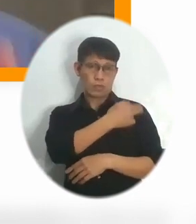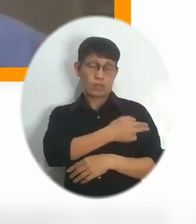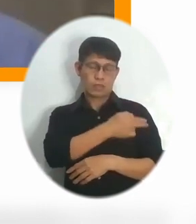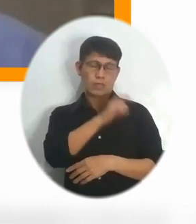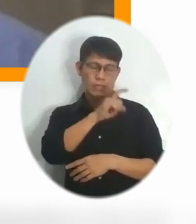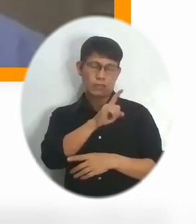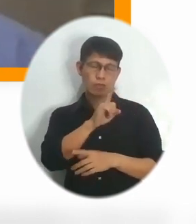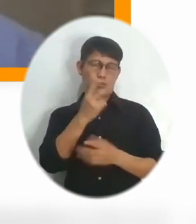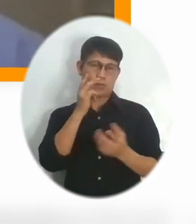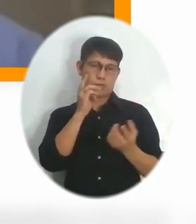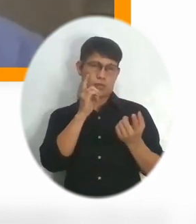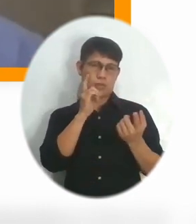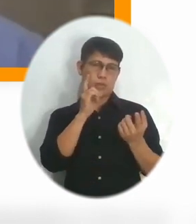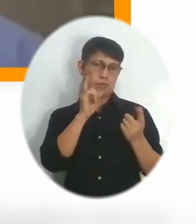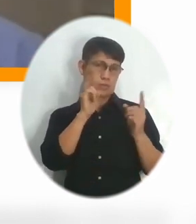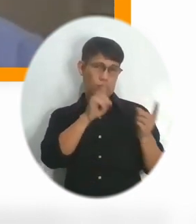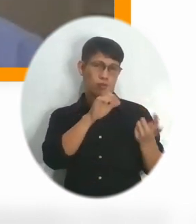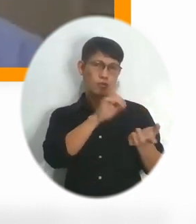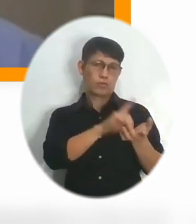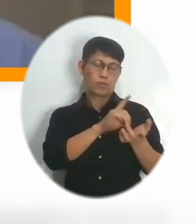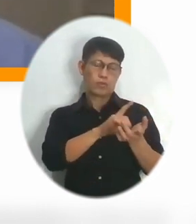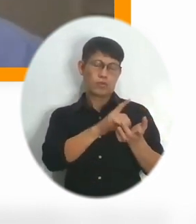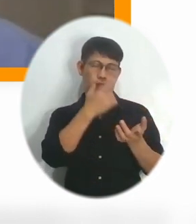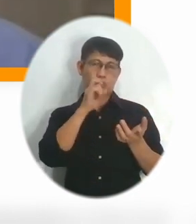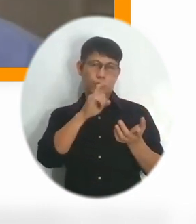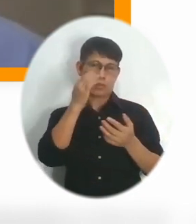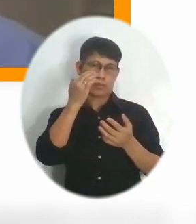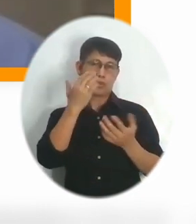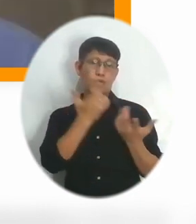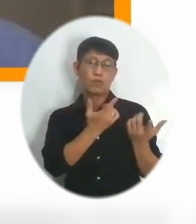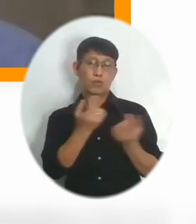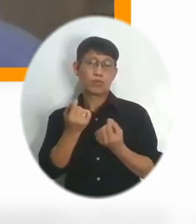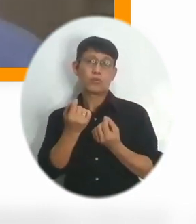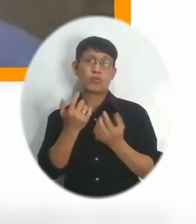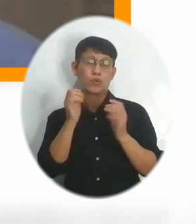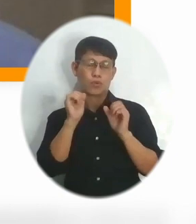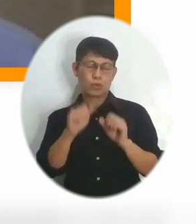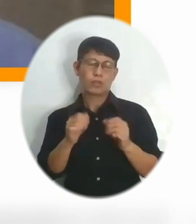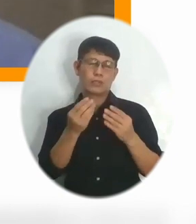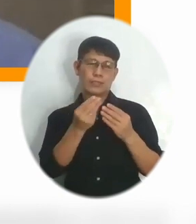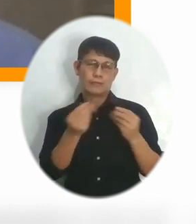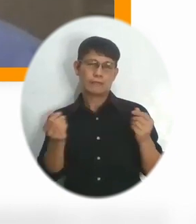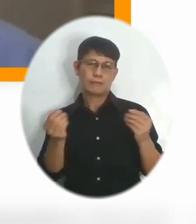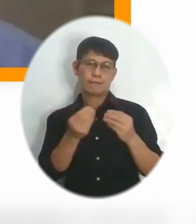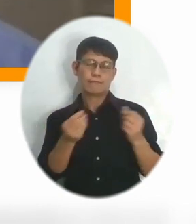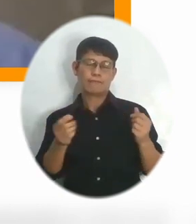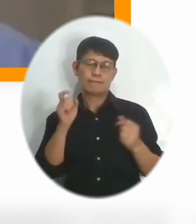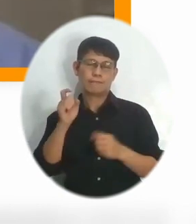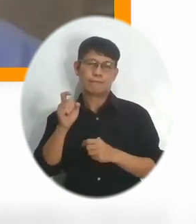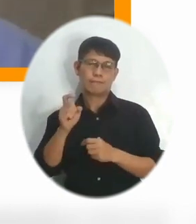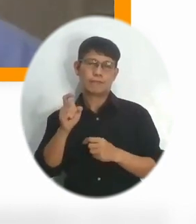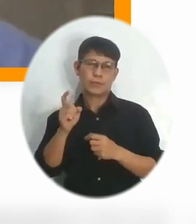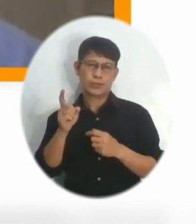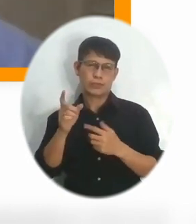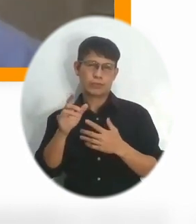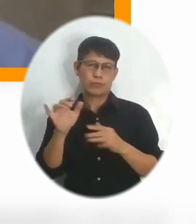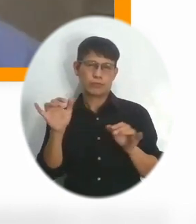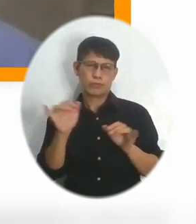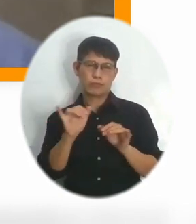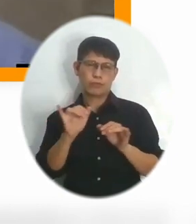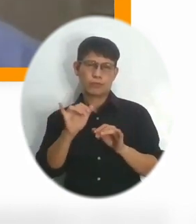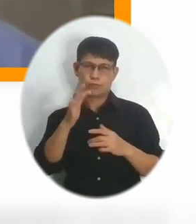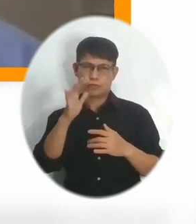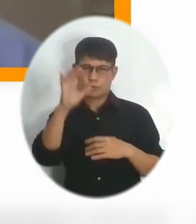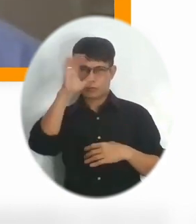center, magpatingin na kagad tayo para malaman natin kung ano ang dapat gawin habang maaga ang sakit. Kahit